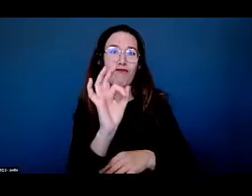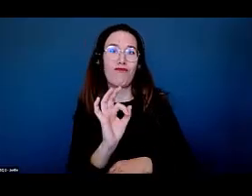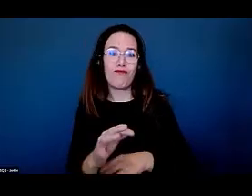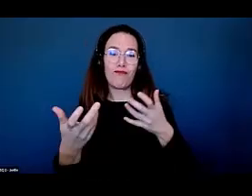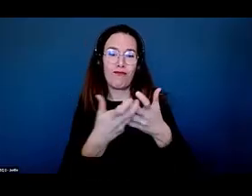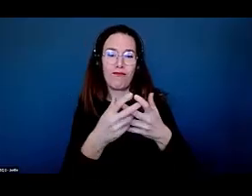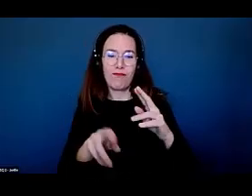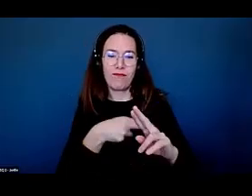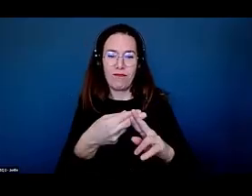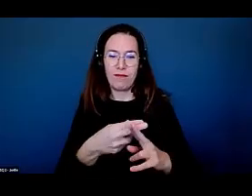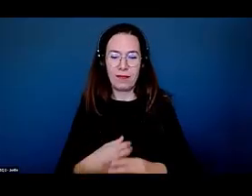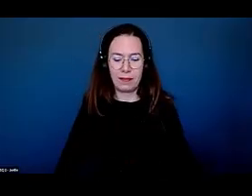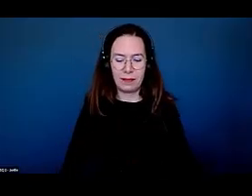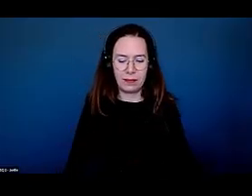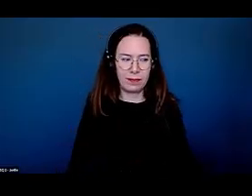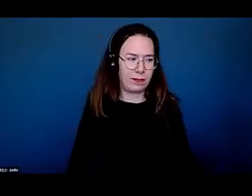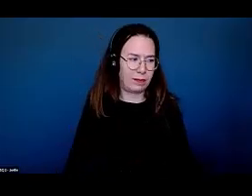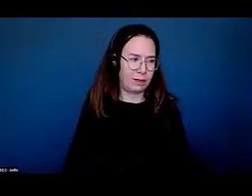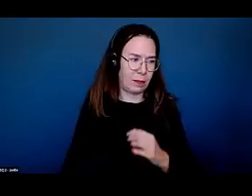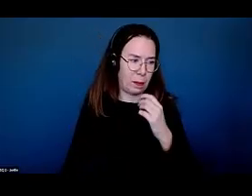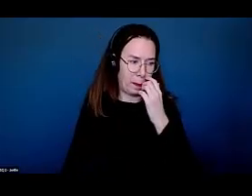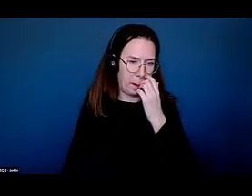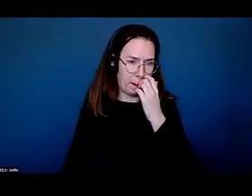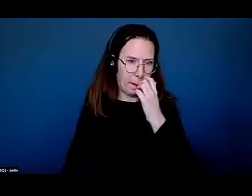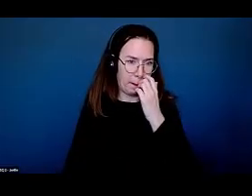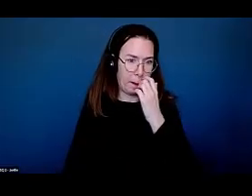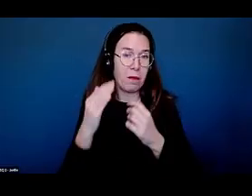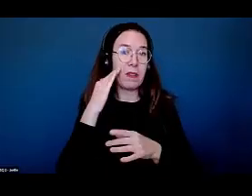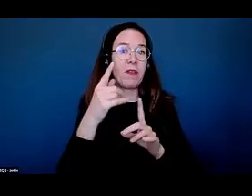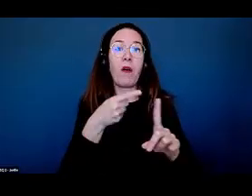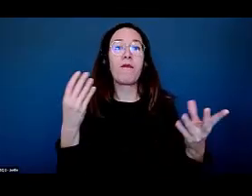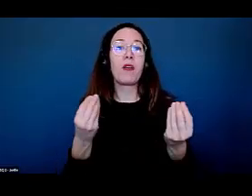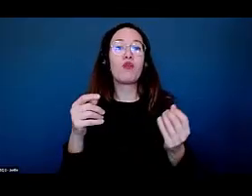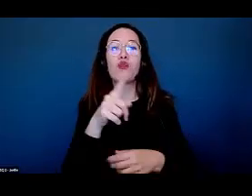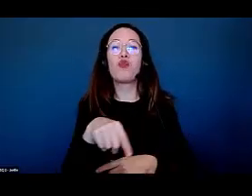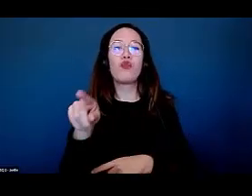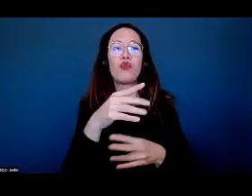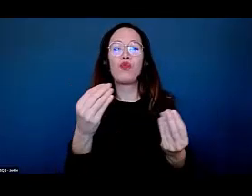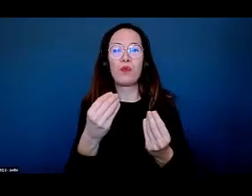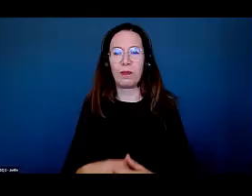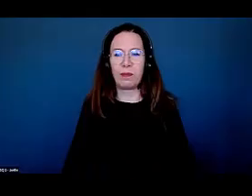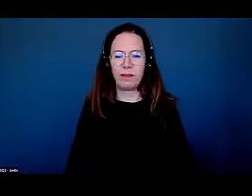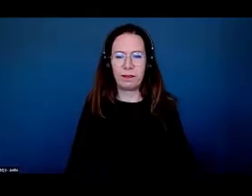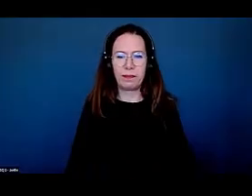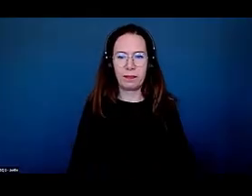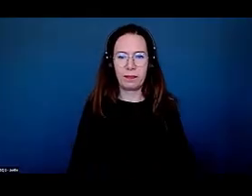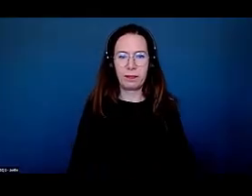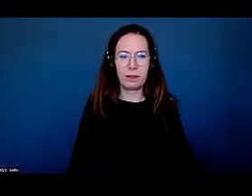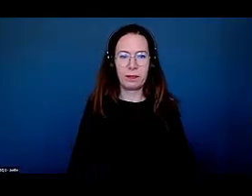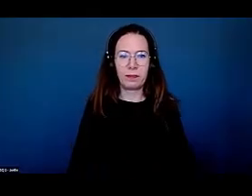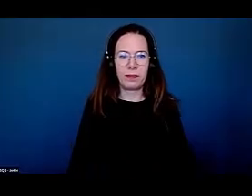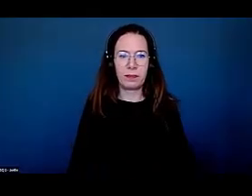instant pour y répondre. Comme ça, on pourra savoir d'où vous nous rejoignez aujourd'hui.